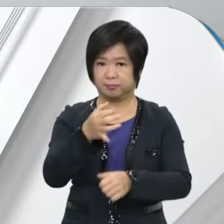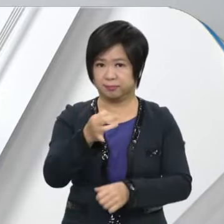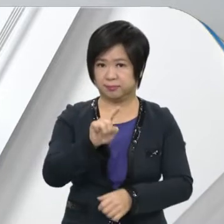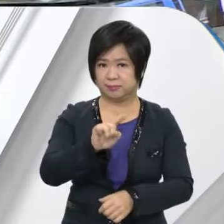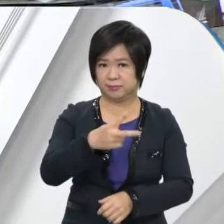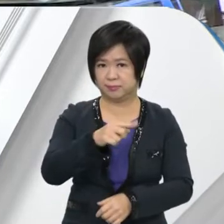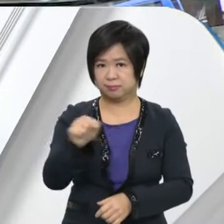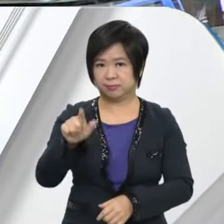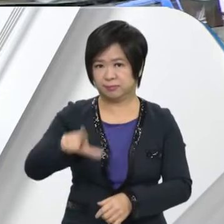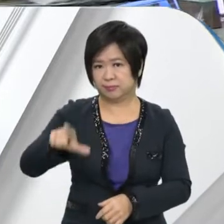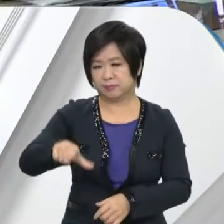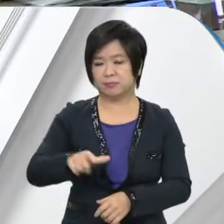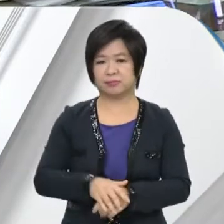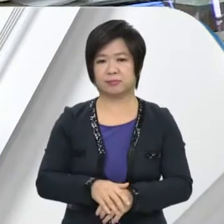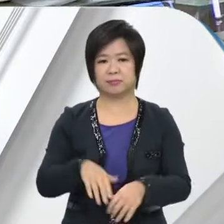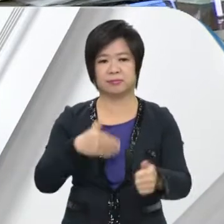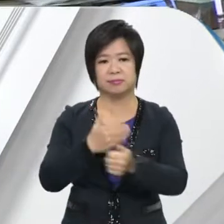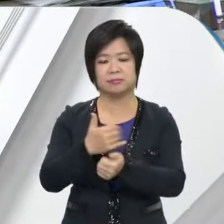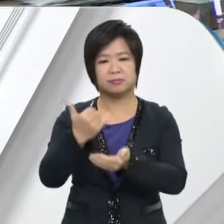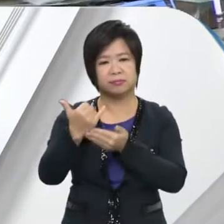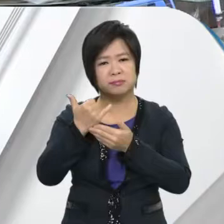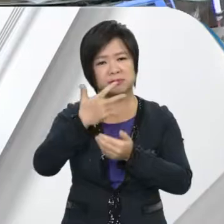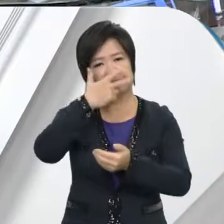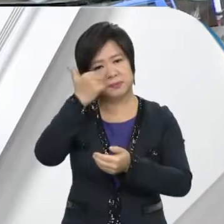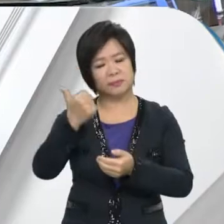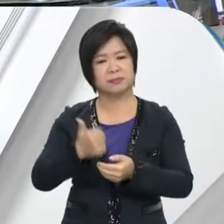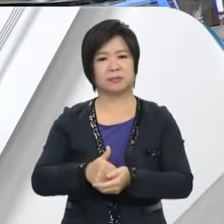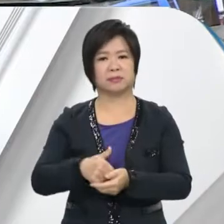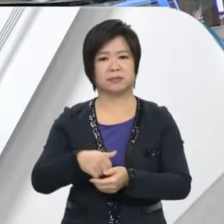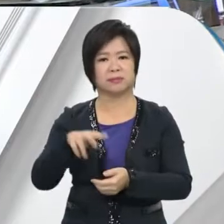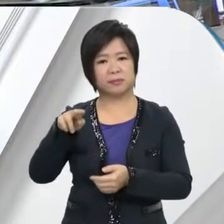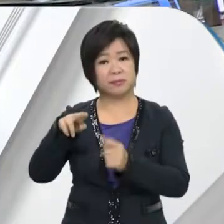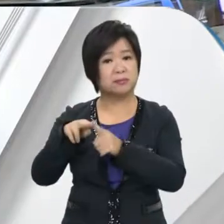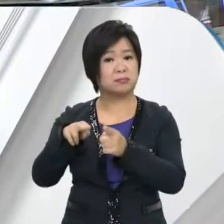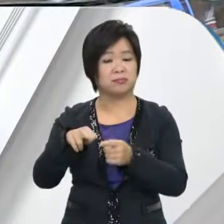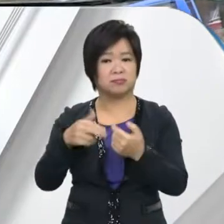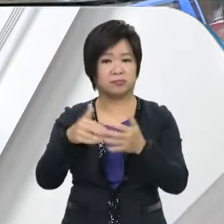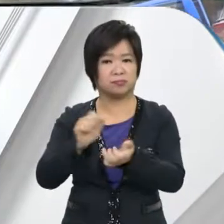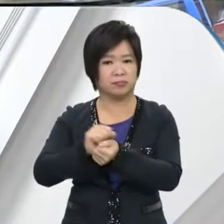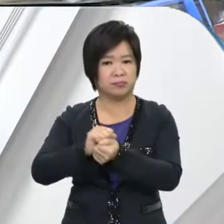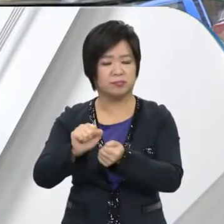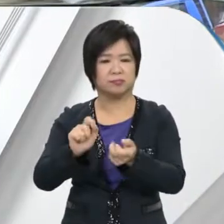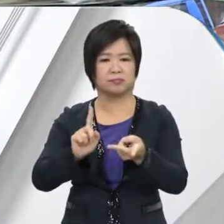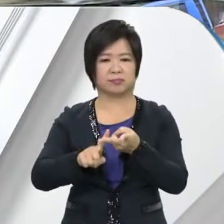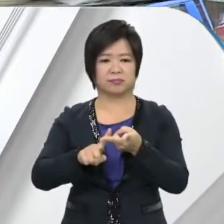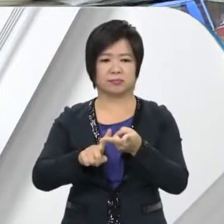1,200元到6,000元的罚款。 方便客人选择啦，所以有免洗筷，然后也有。